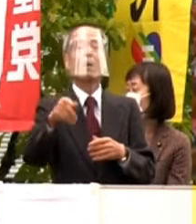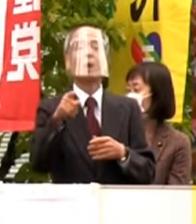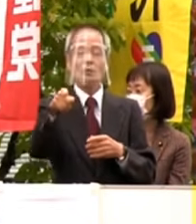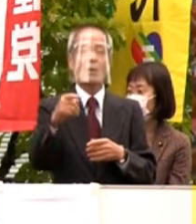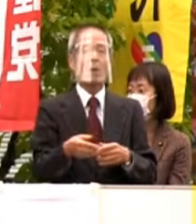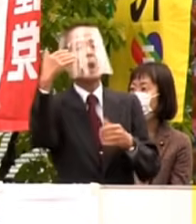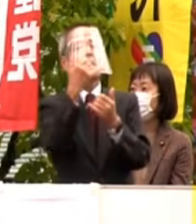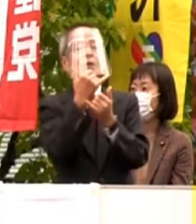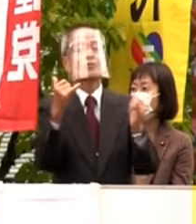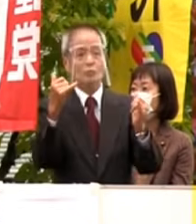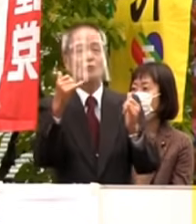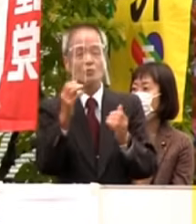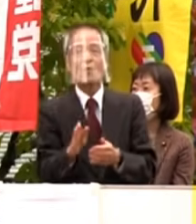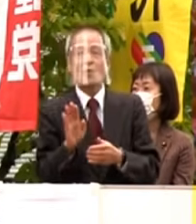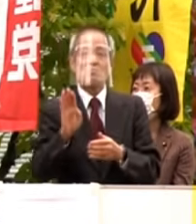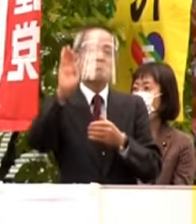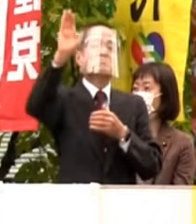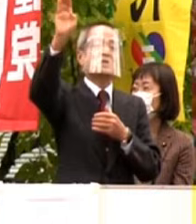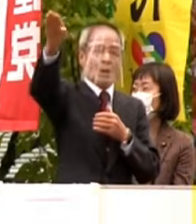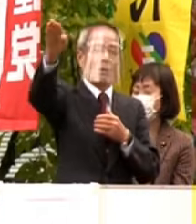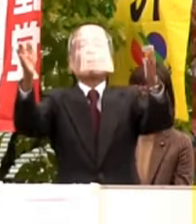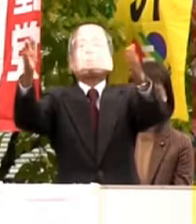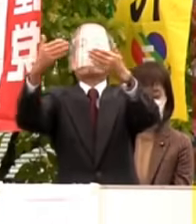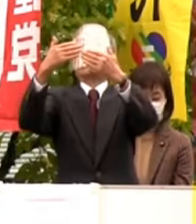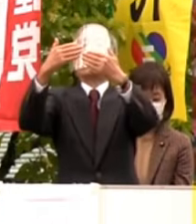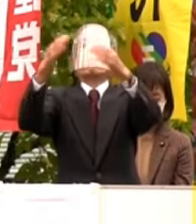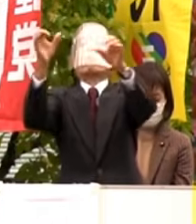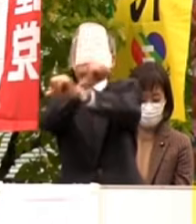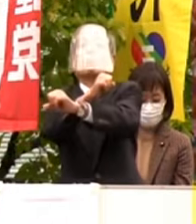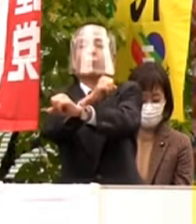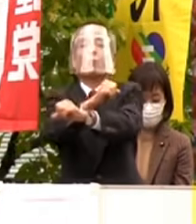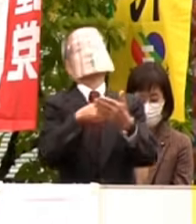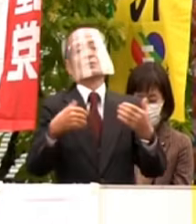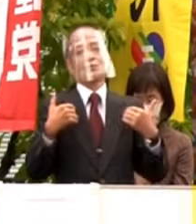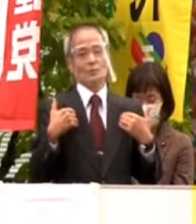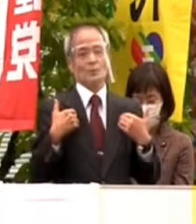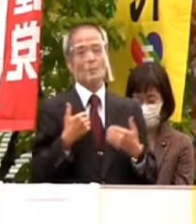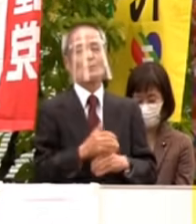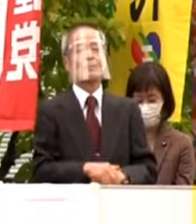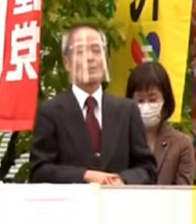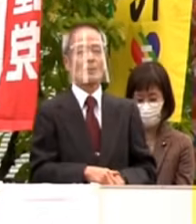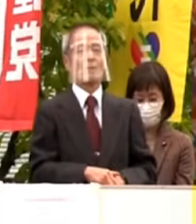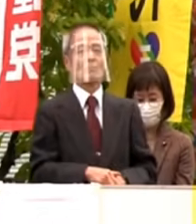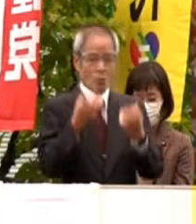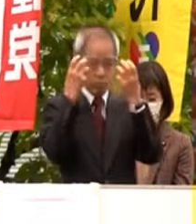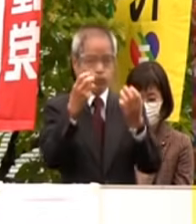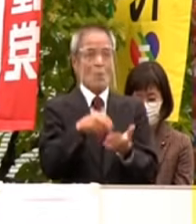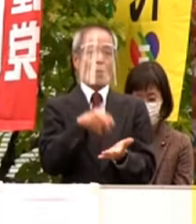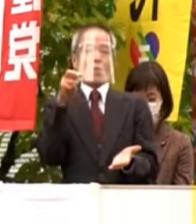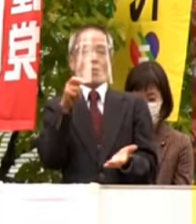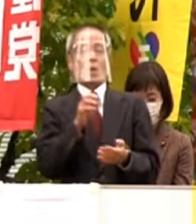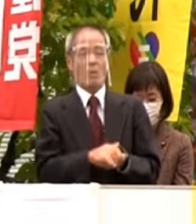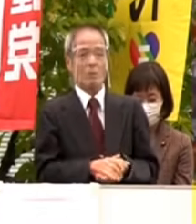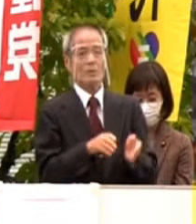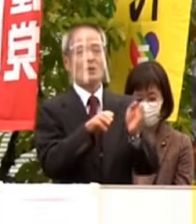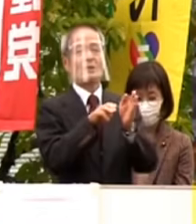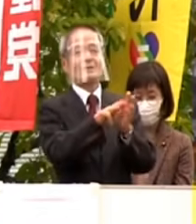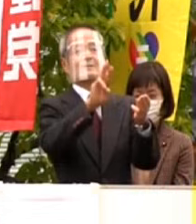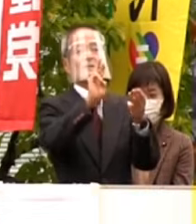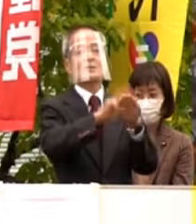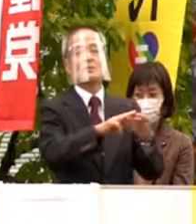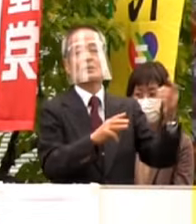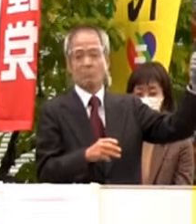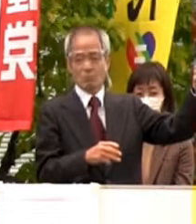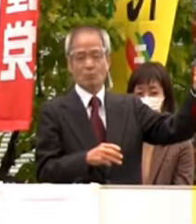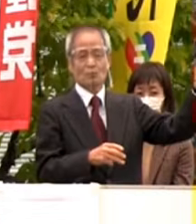ことになる。どうしても私たちの責任で解決しなきゃなりません。ところが私驚いたのは、岸田内閣が先日発表